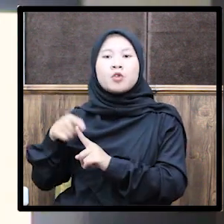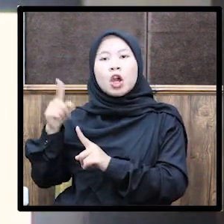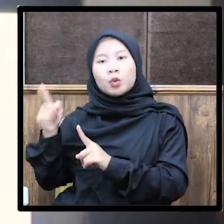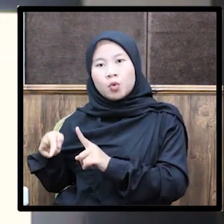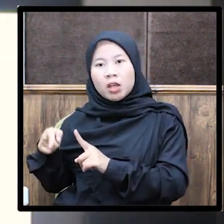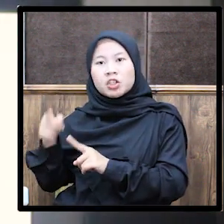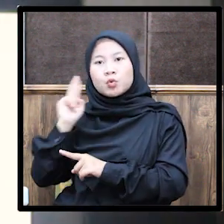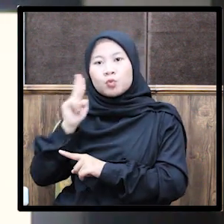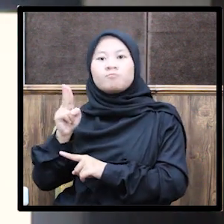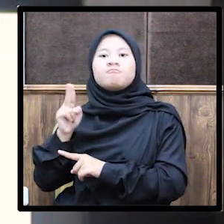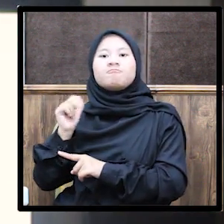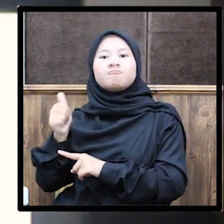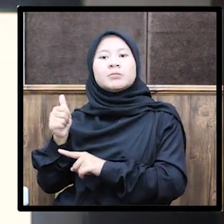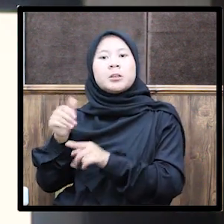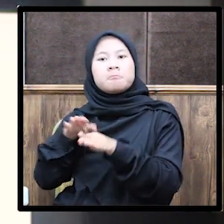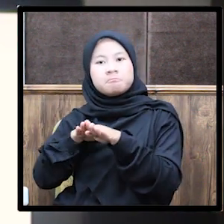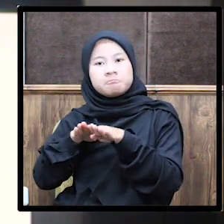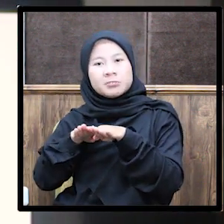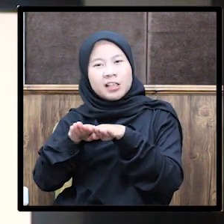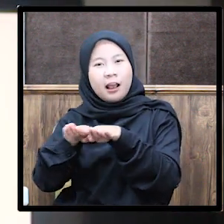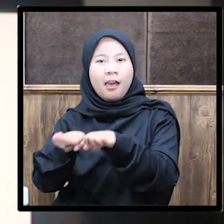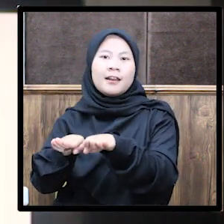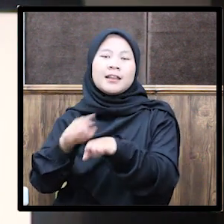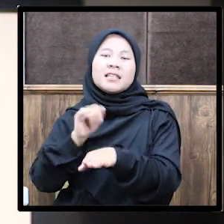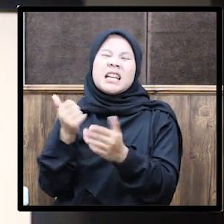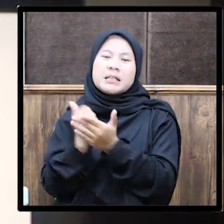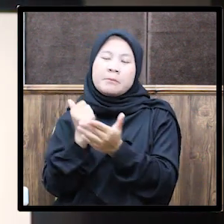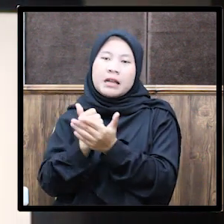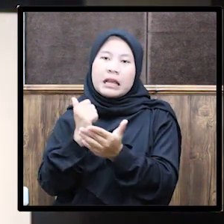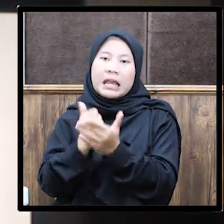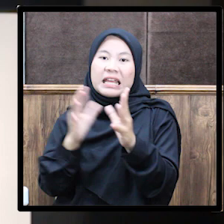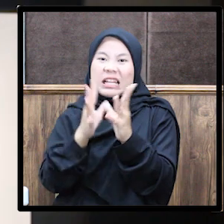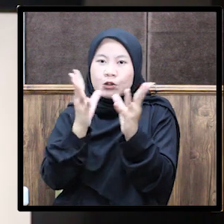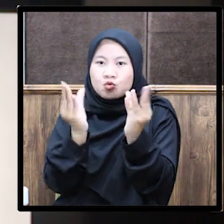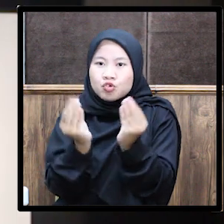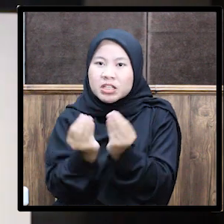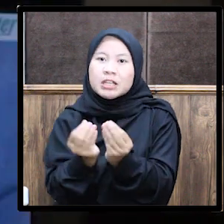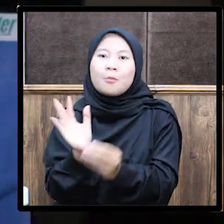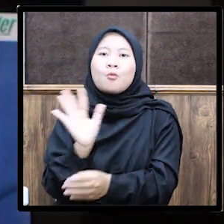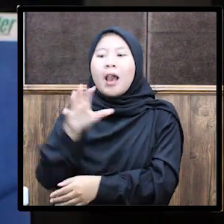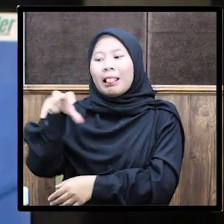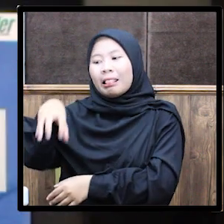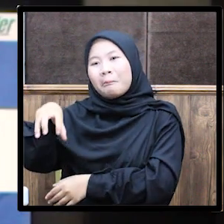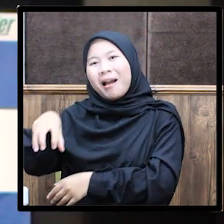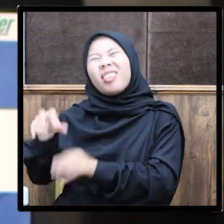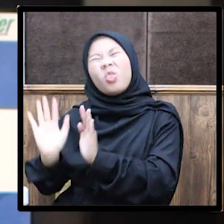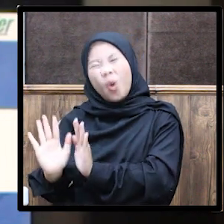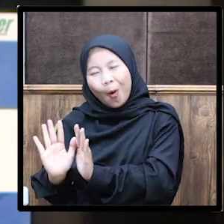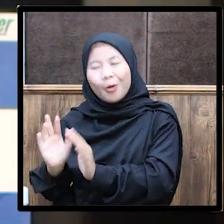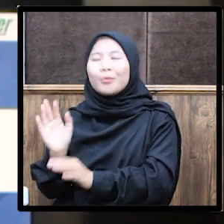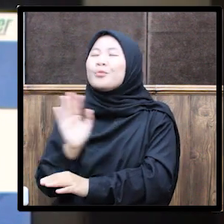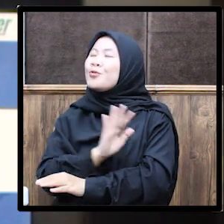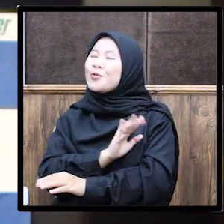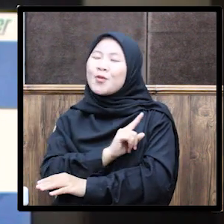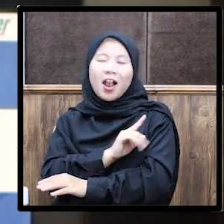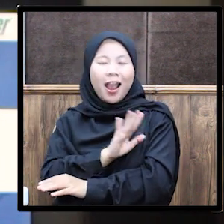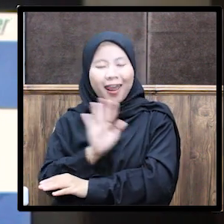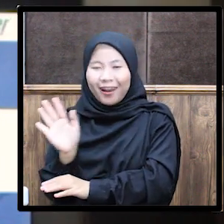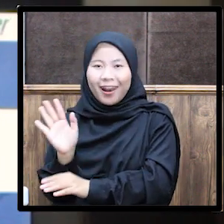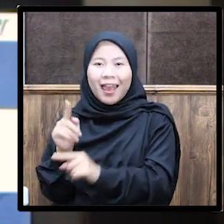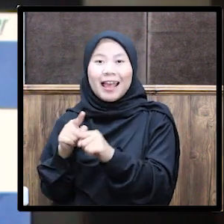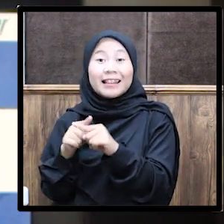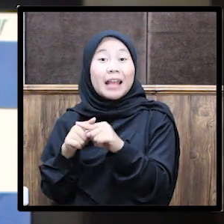KPPS. Ya, jadi inklusi itu tidak hanya sekedar tempatnya saja, tetapi juga bagaimana